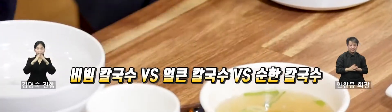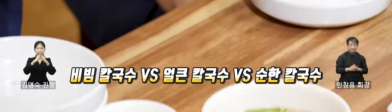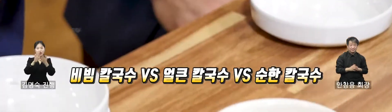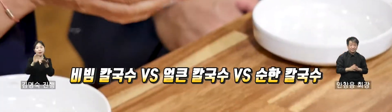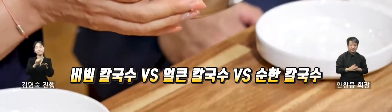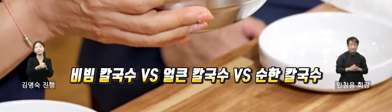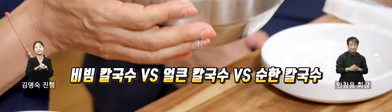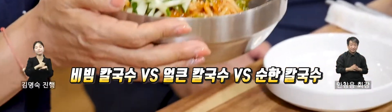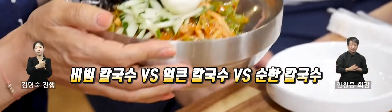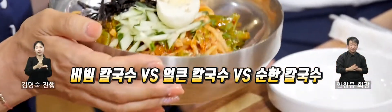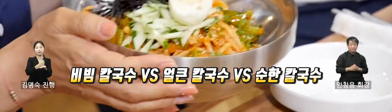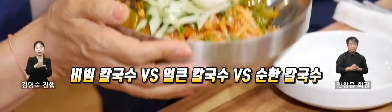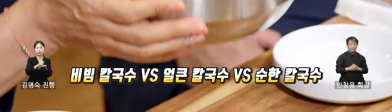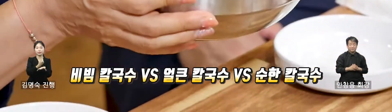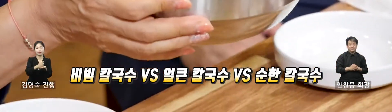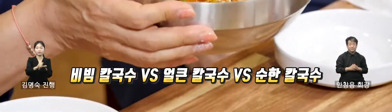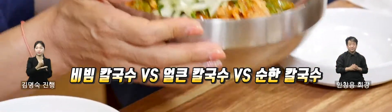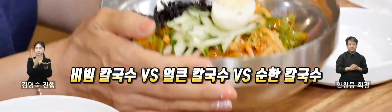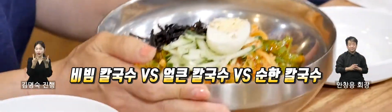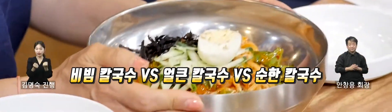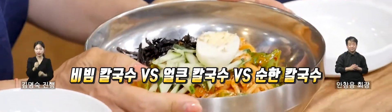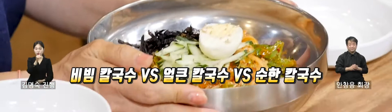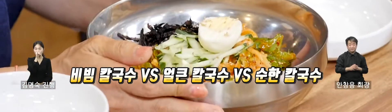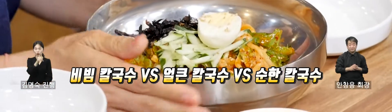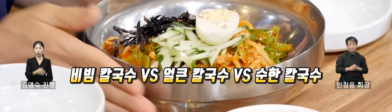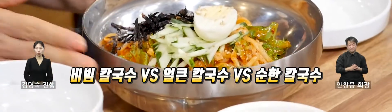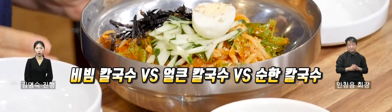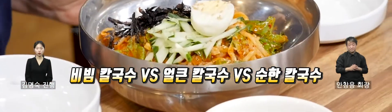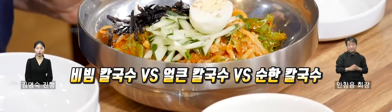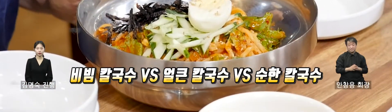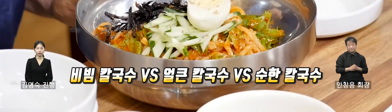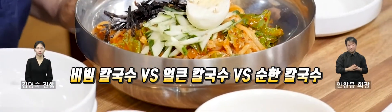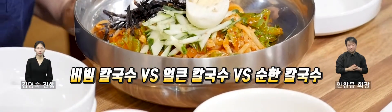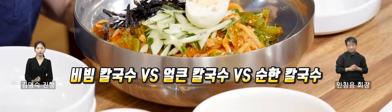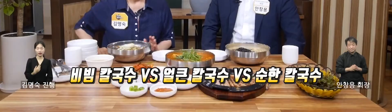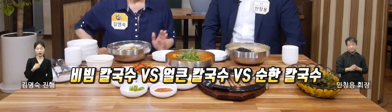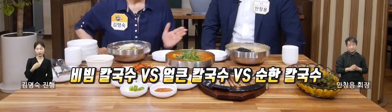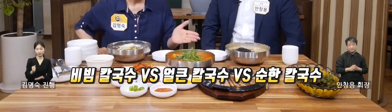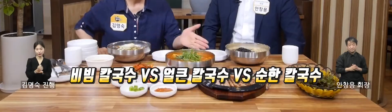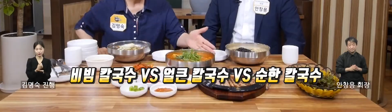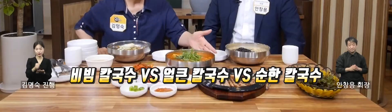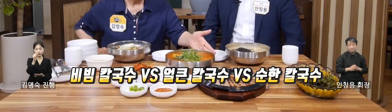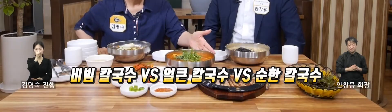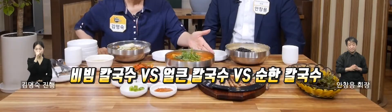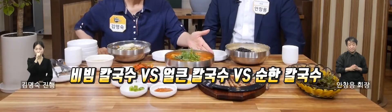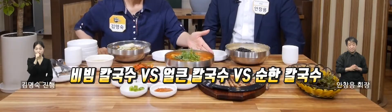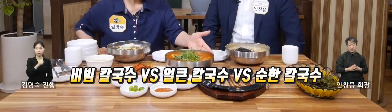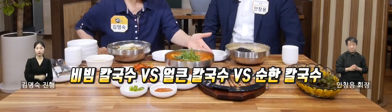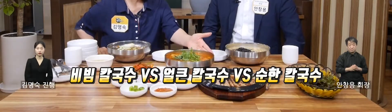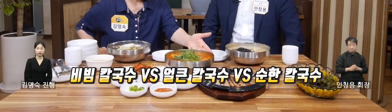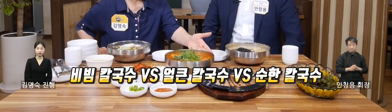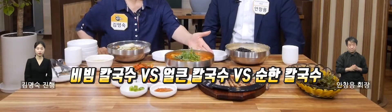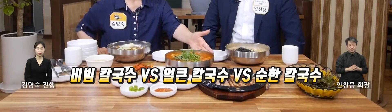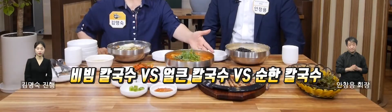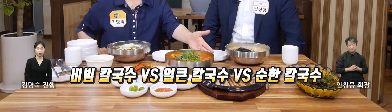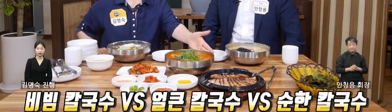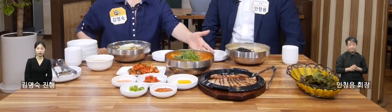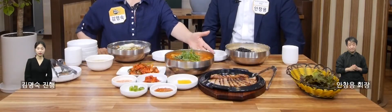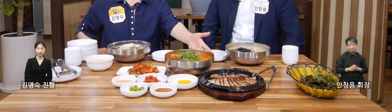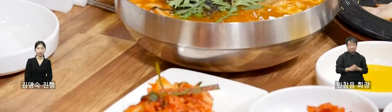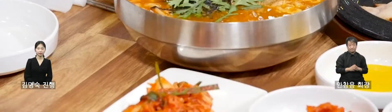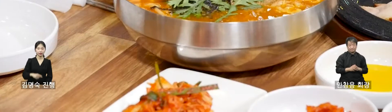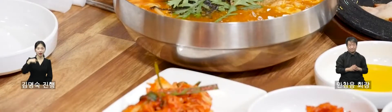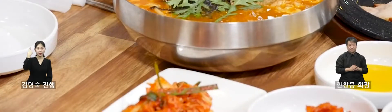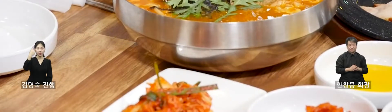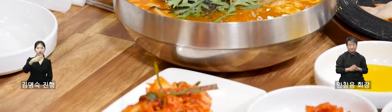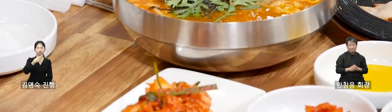비빔이 많이 탄생을 했어요. 그래서 비빔. 저는 또 비빔을 좋아하고 그다음에 아까 말씀하신